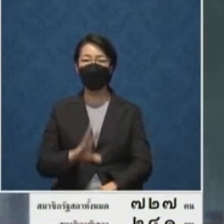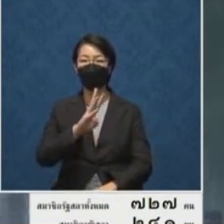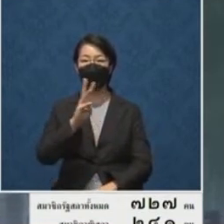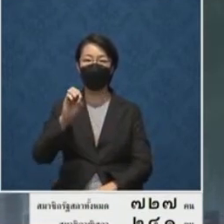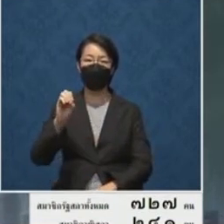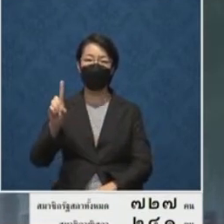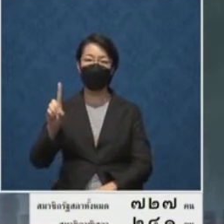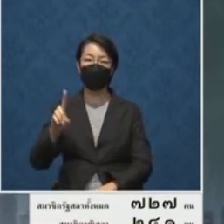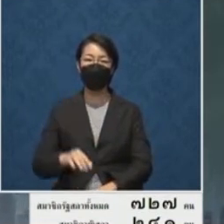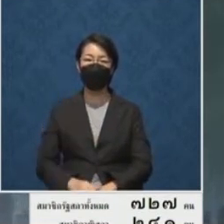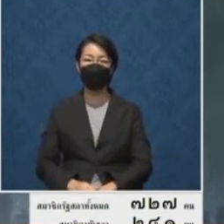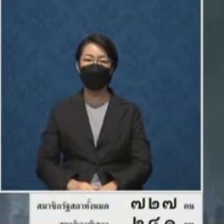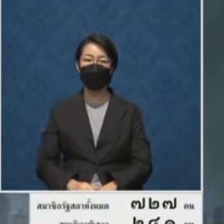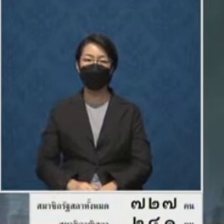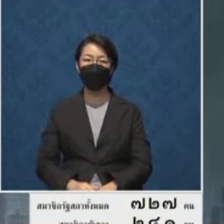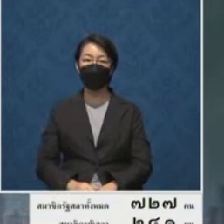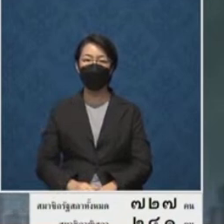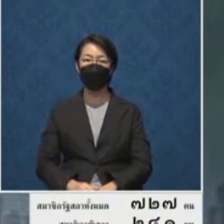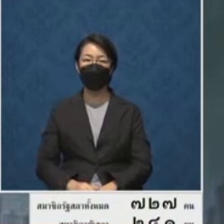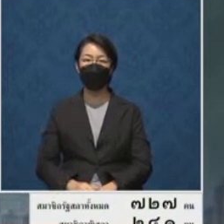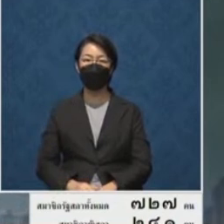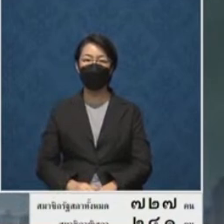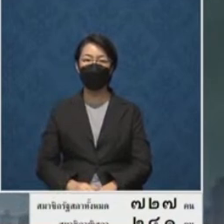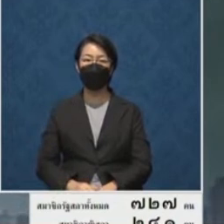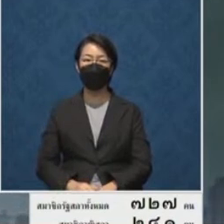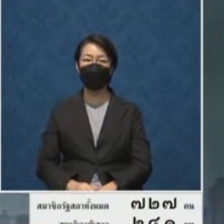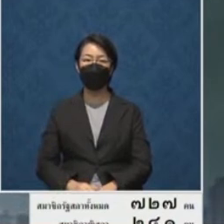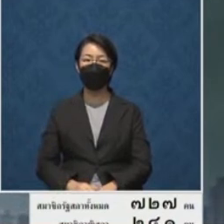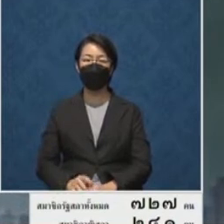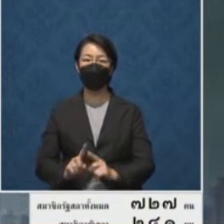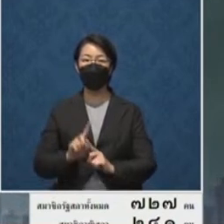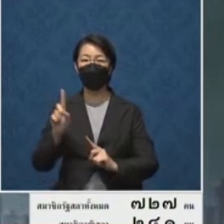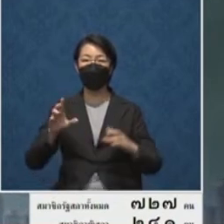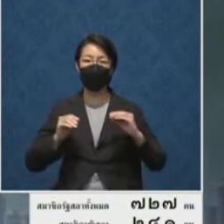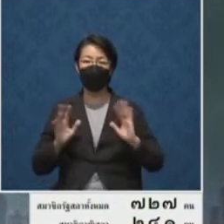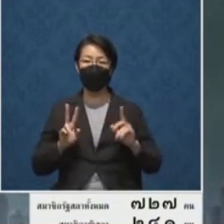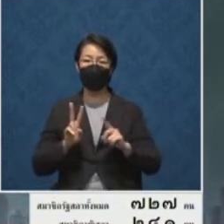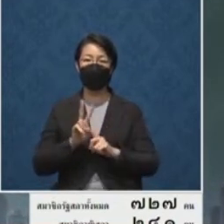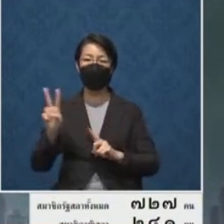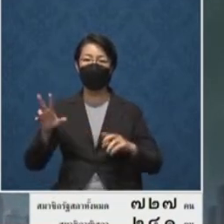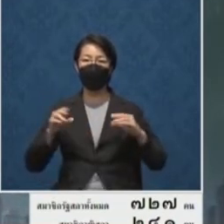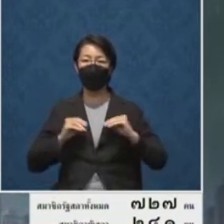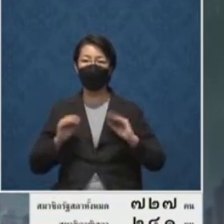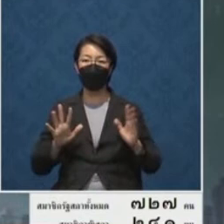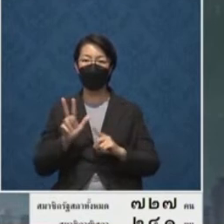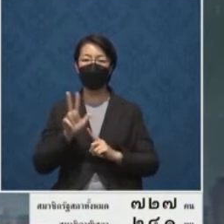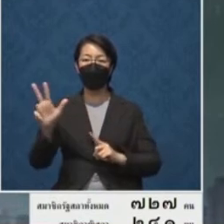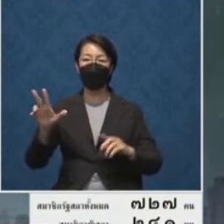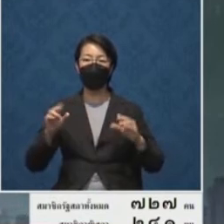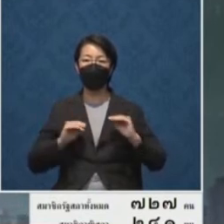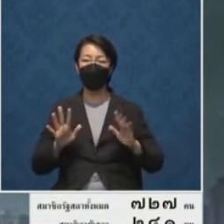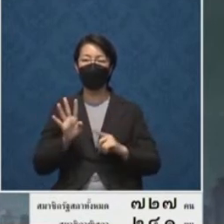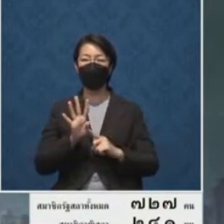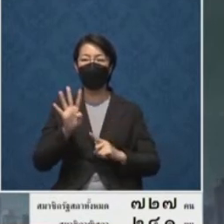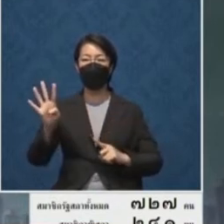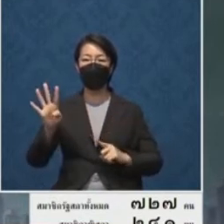601พลเอกสิงห์ศึกสิงห์ไพร 1ไม่รับหลักการ2ไม่รับหลักการ3ไม่รับ